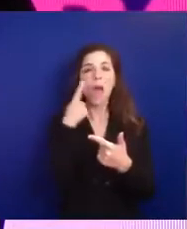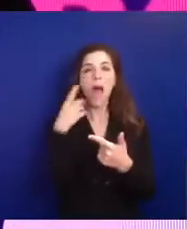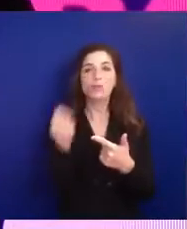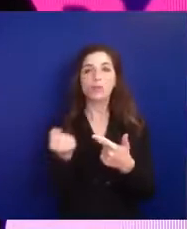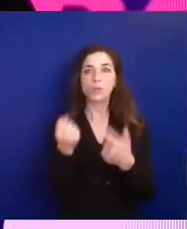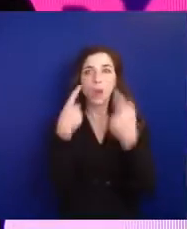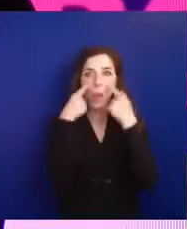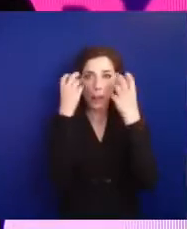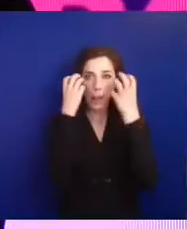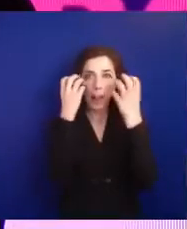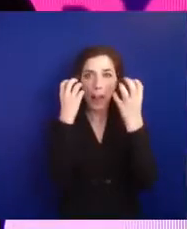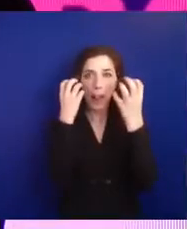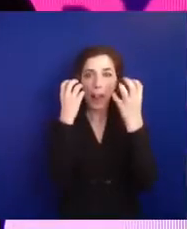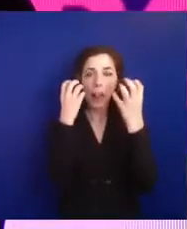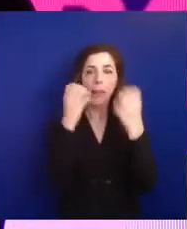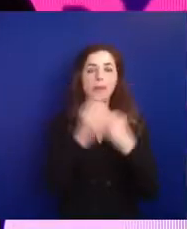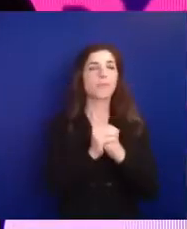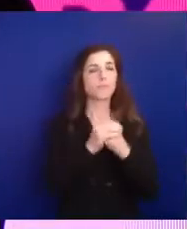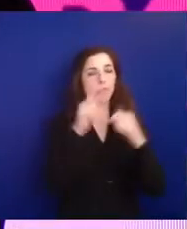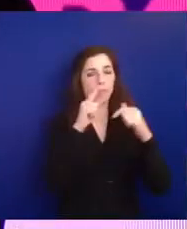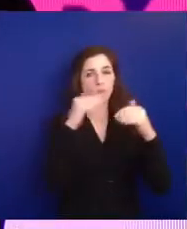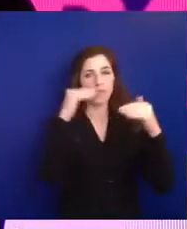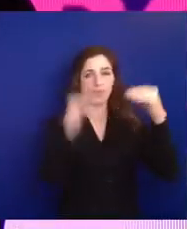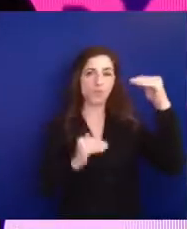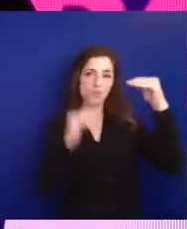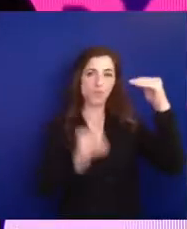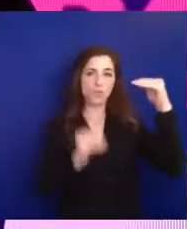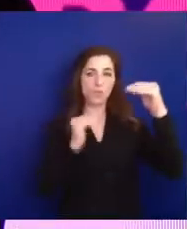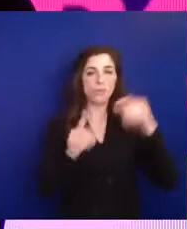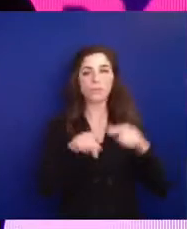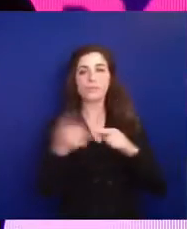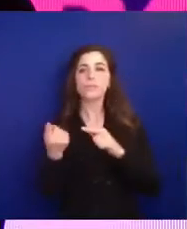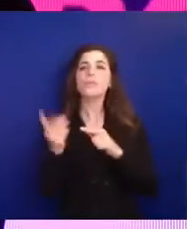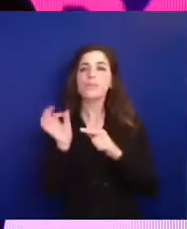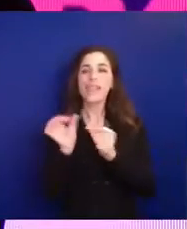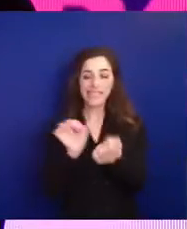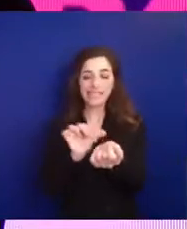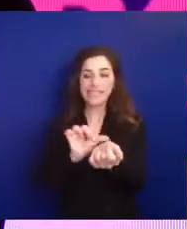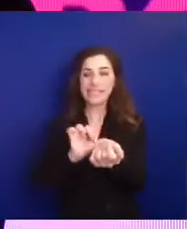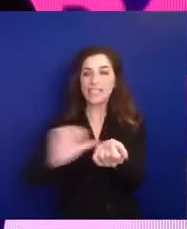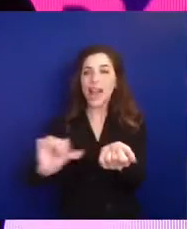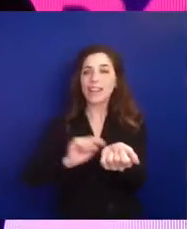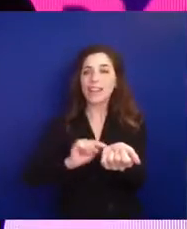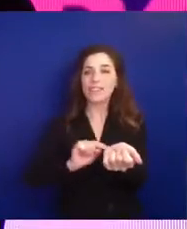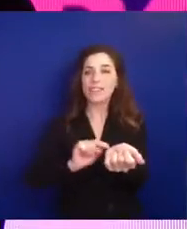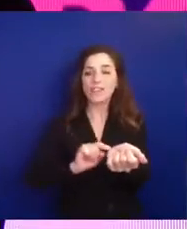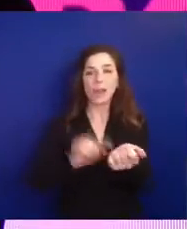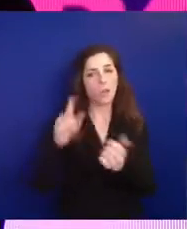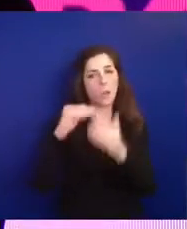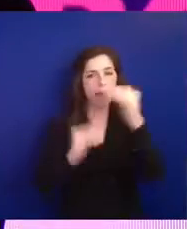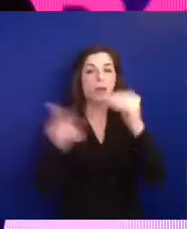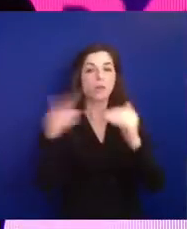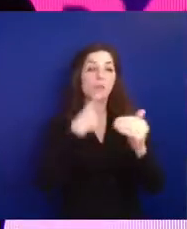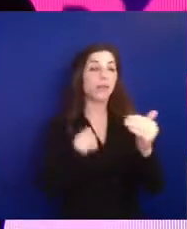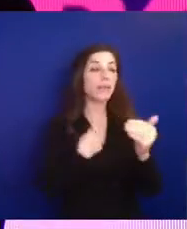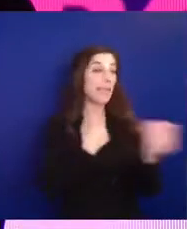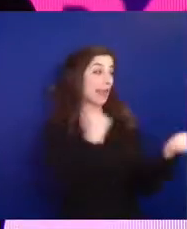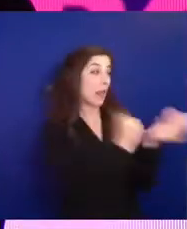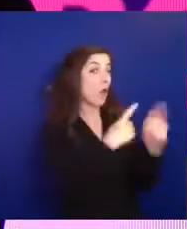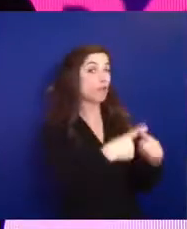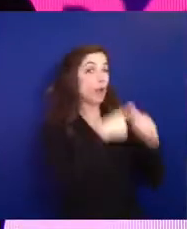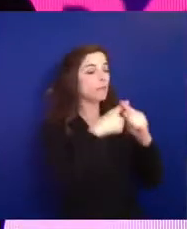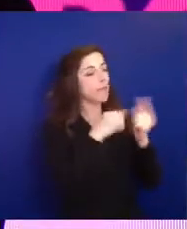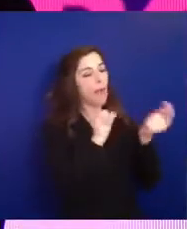è molto più basso di gianni ha una cicatrice sul polso sinistro mi disse che era un tatuaggio cancellato che aveva lasciato il